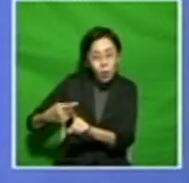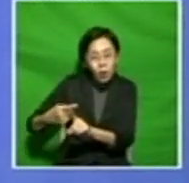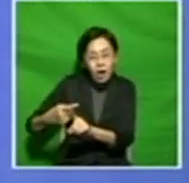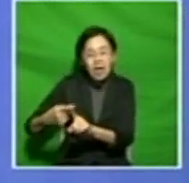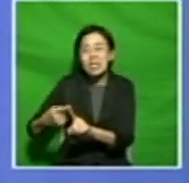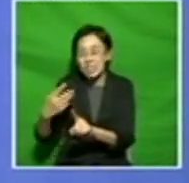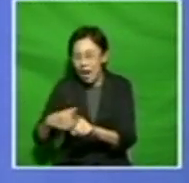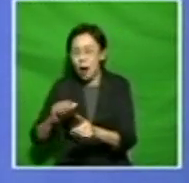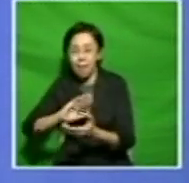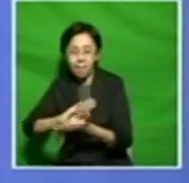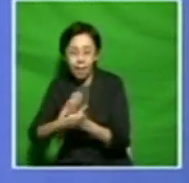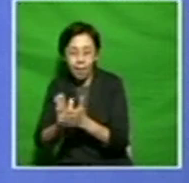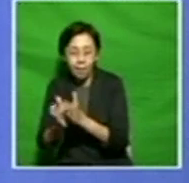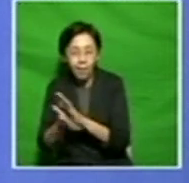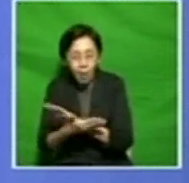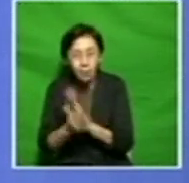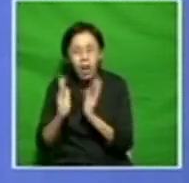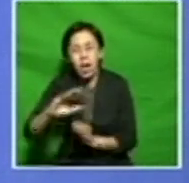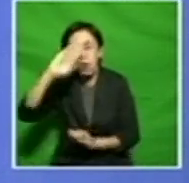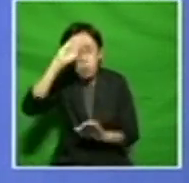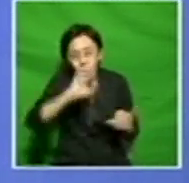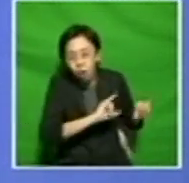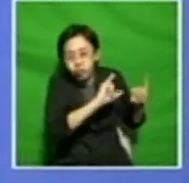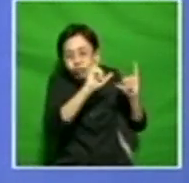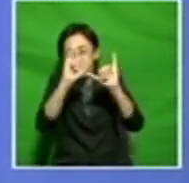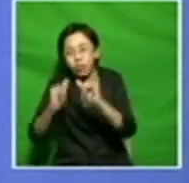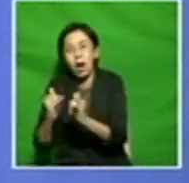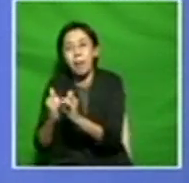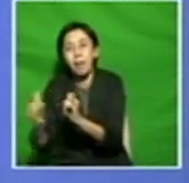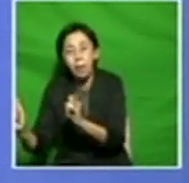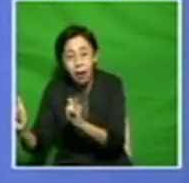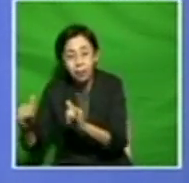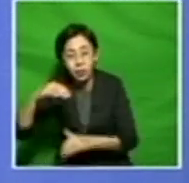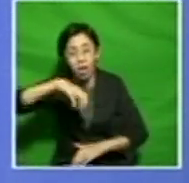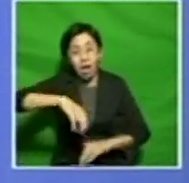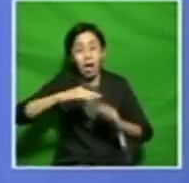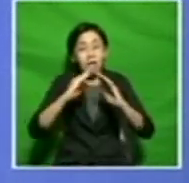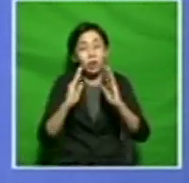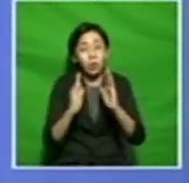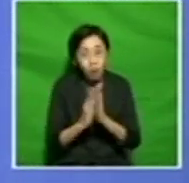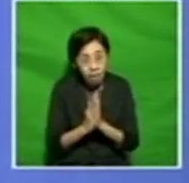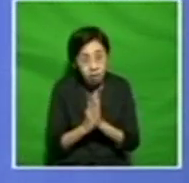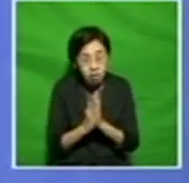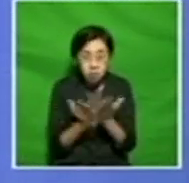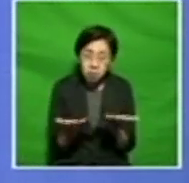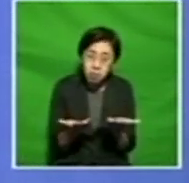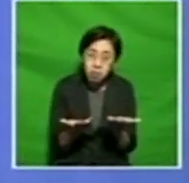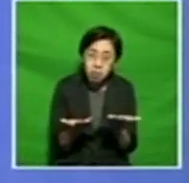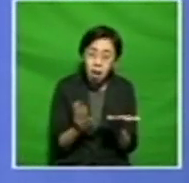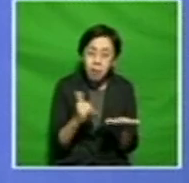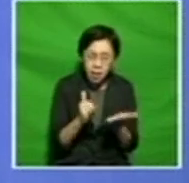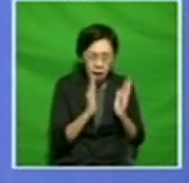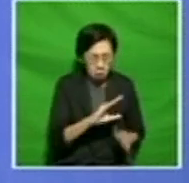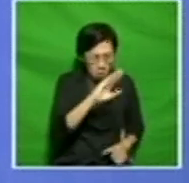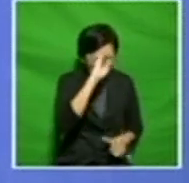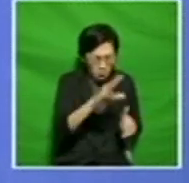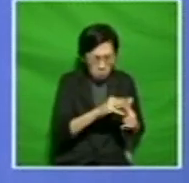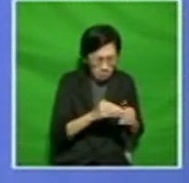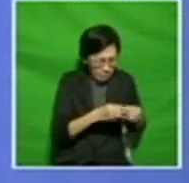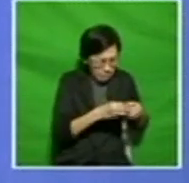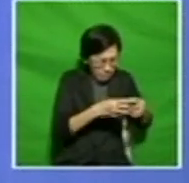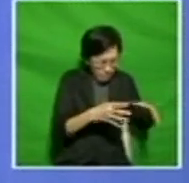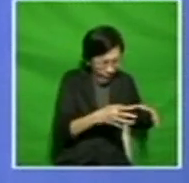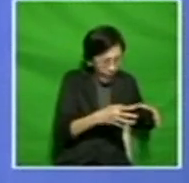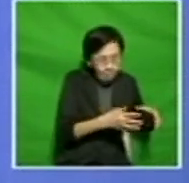รักษาผู้ป่วยการที่จะดูศาลาวัดเพื่อมาเป็นที่พักรักษาหรือกักกันตัวผู้ป่วย